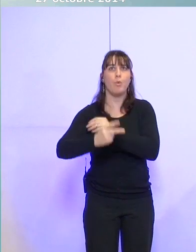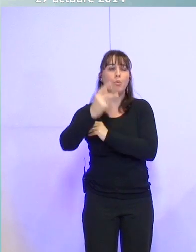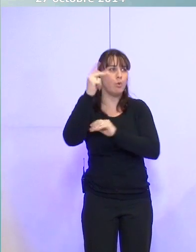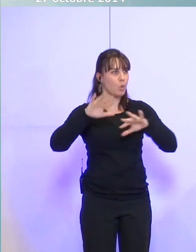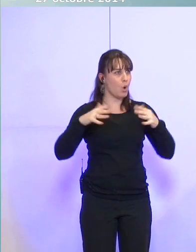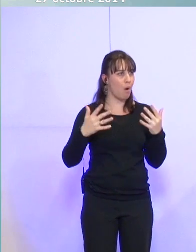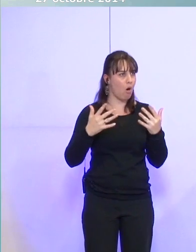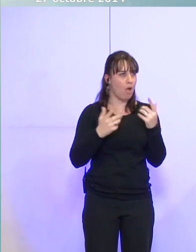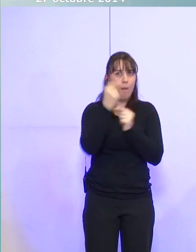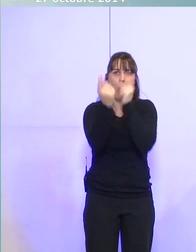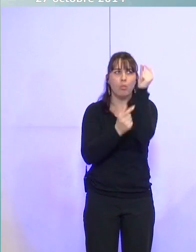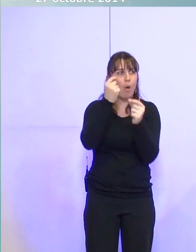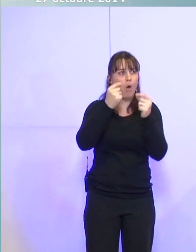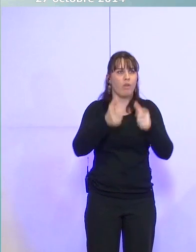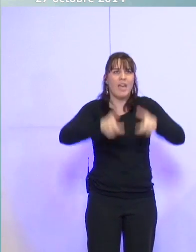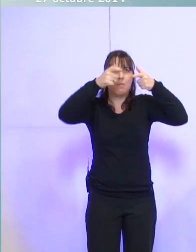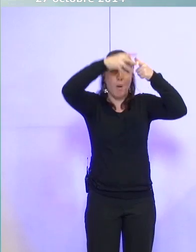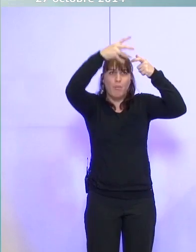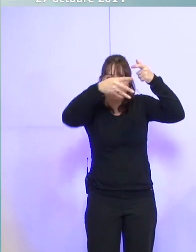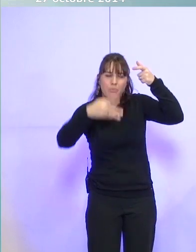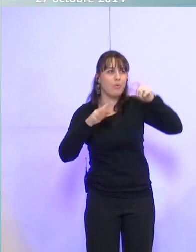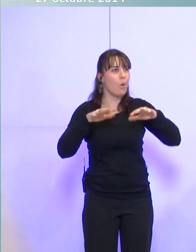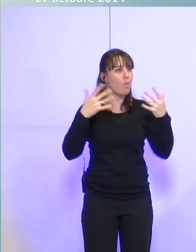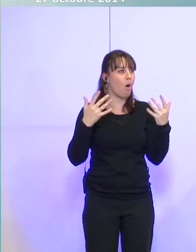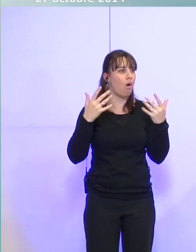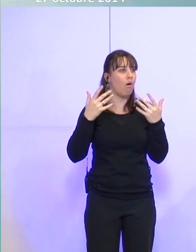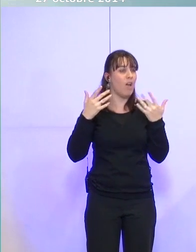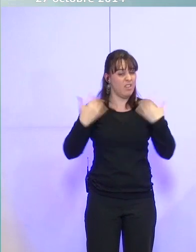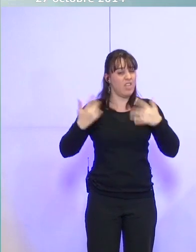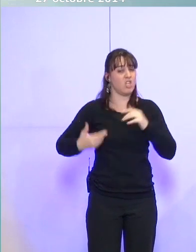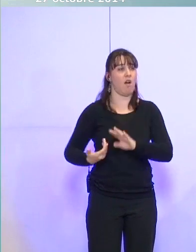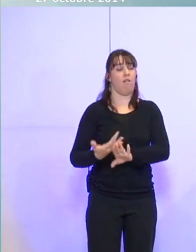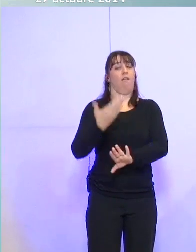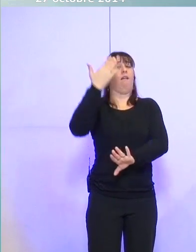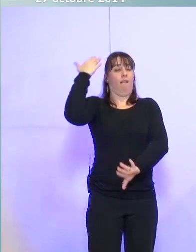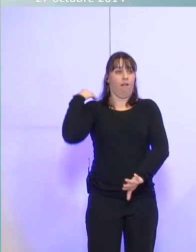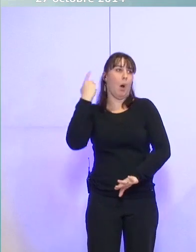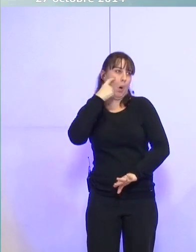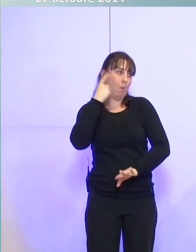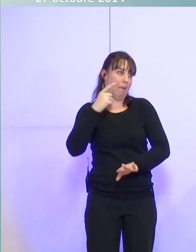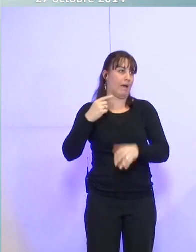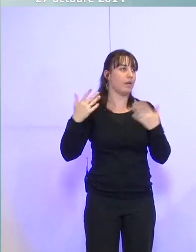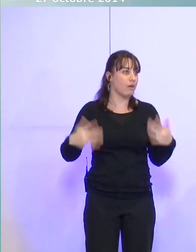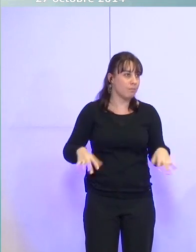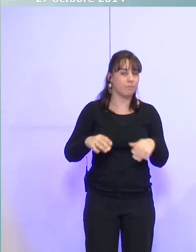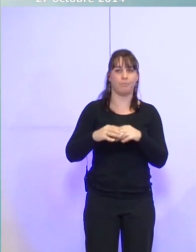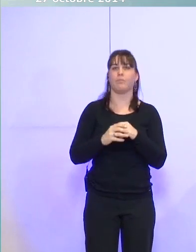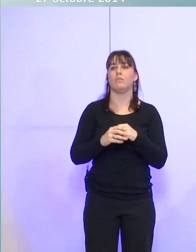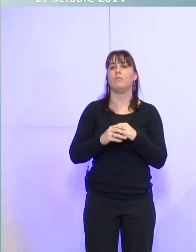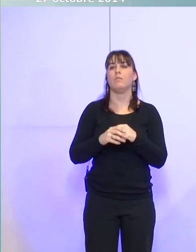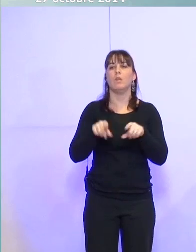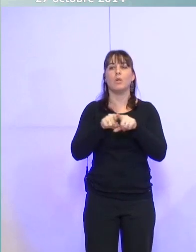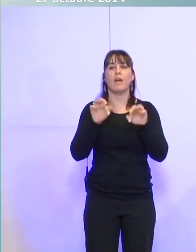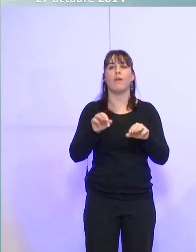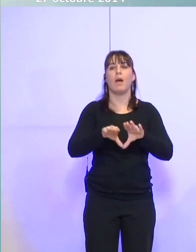et davantage de végétation? L'idée partait de ce constat. Dans la continuité de l'esprit des aménagements du parc